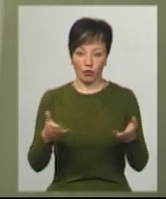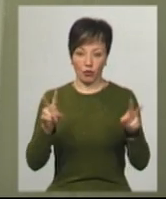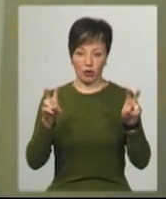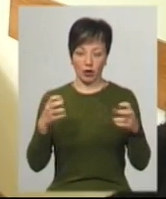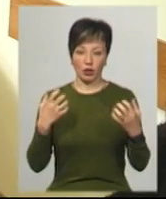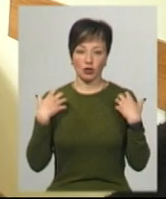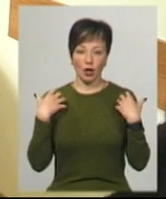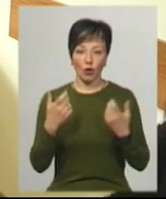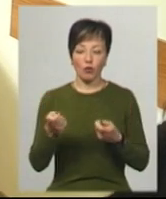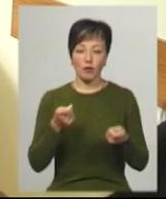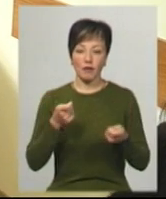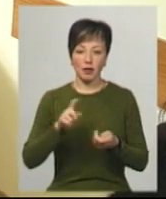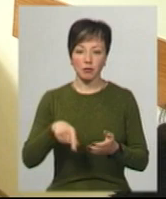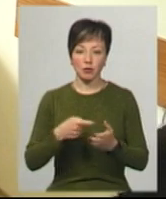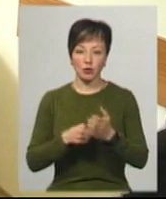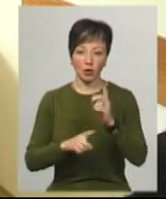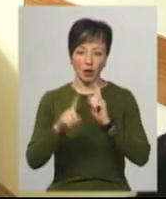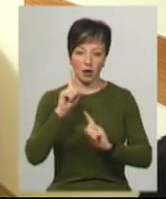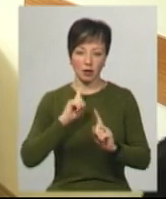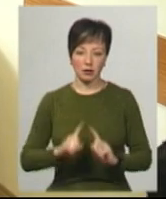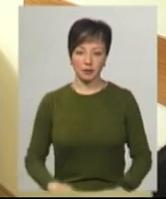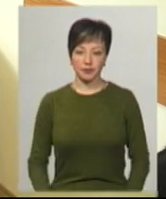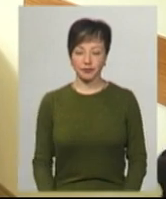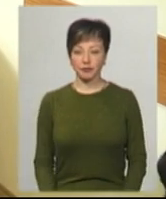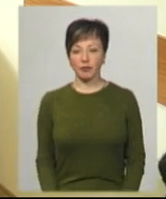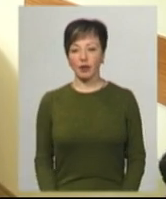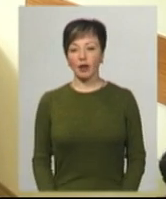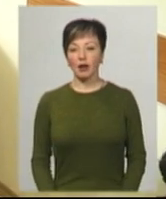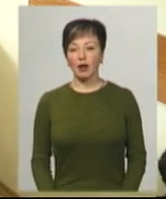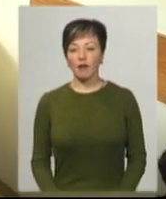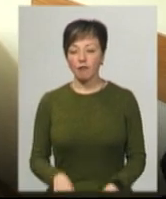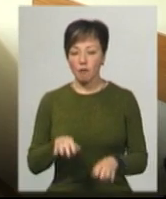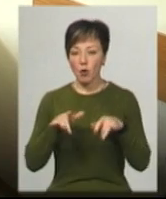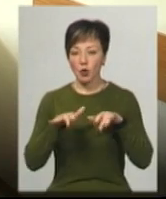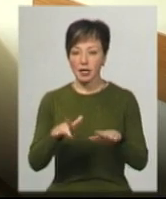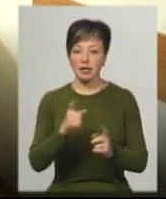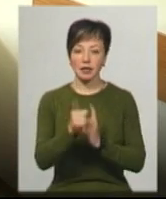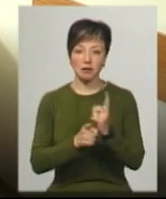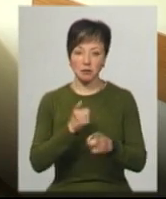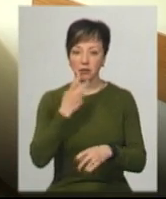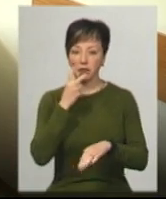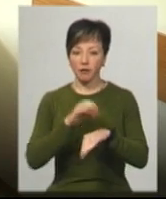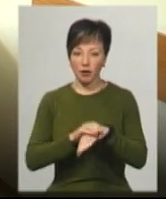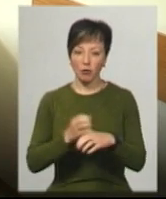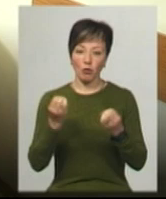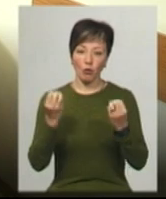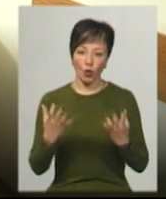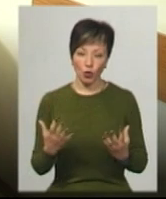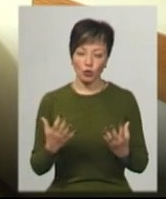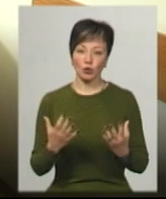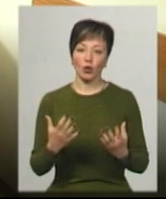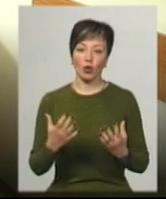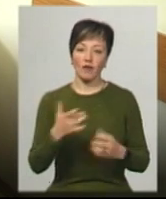управління охорони здоров'я Хмельницької міської ради Борис Ткач. В процесі реорганізації виявилось, що просто амбулаторну